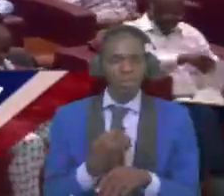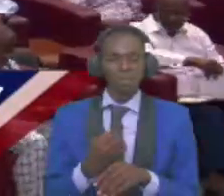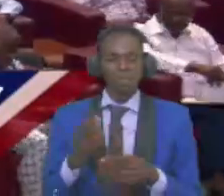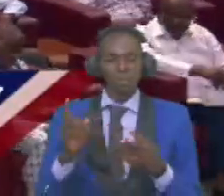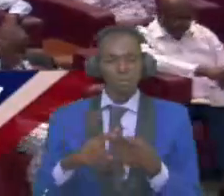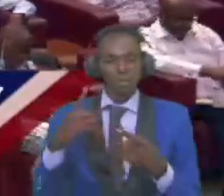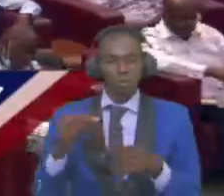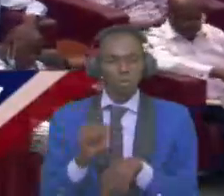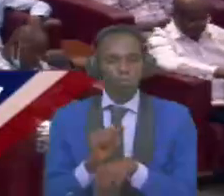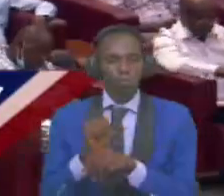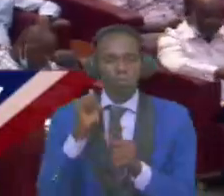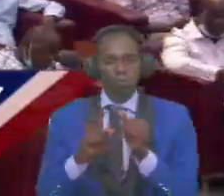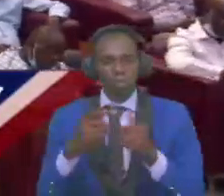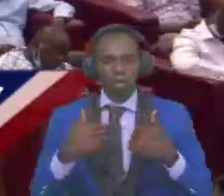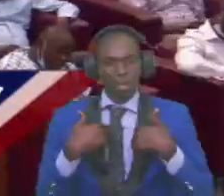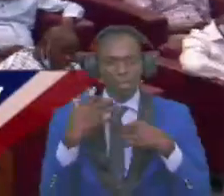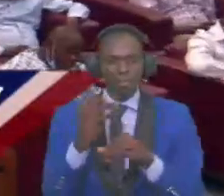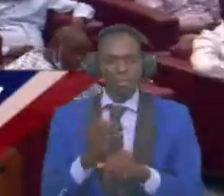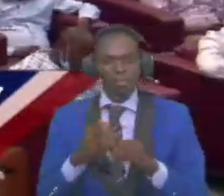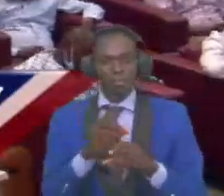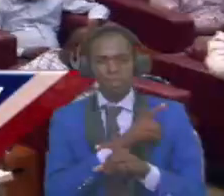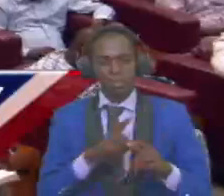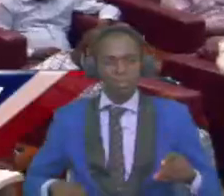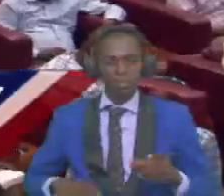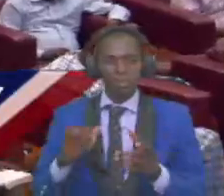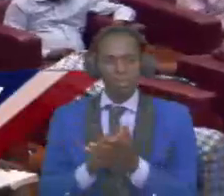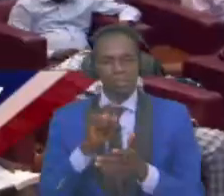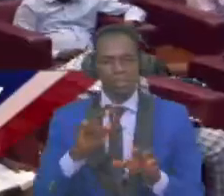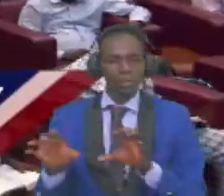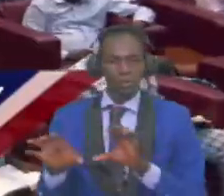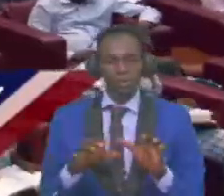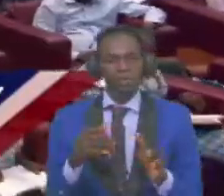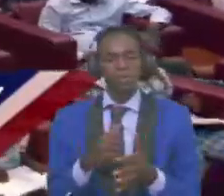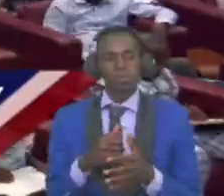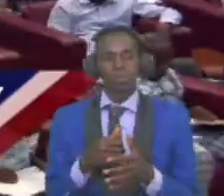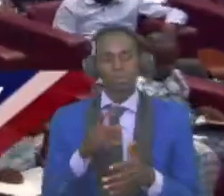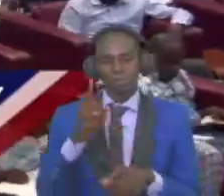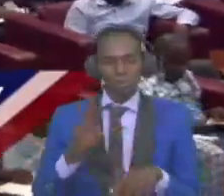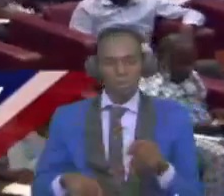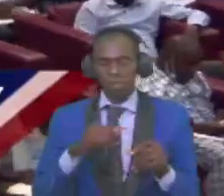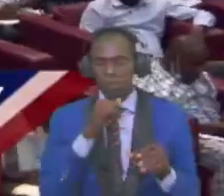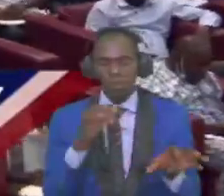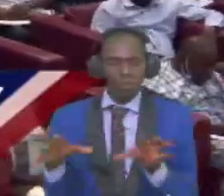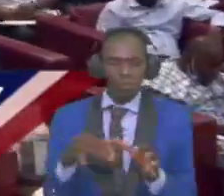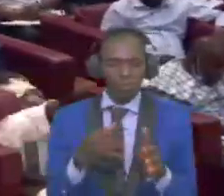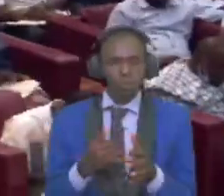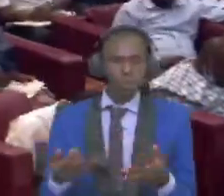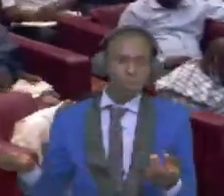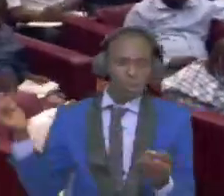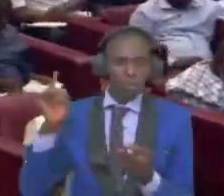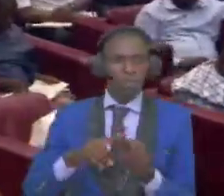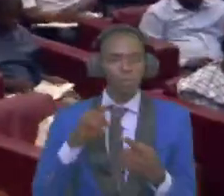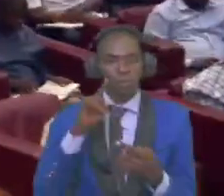dans le seigneur afin de le bien remplie je ne paie jamais de rançons lui